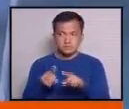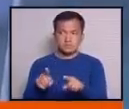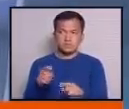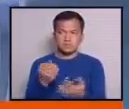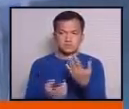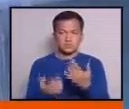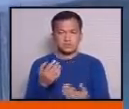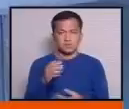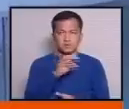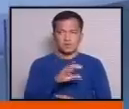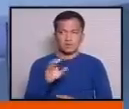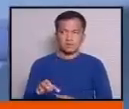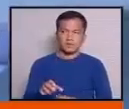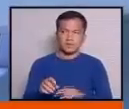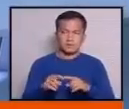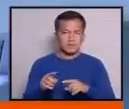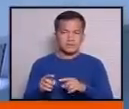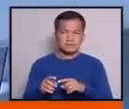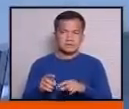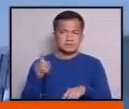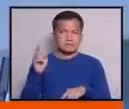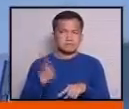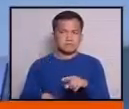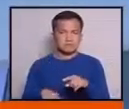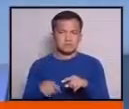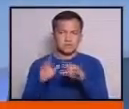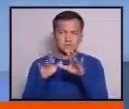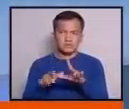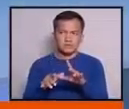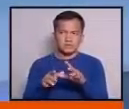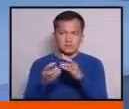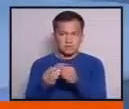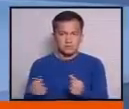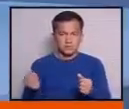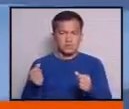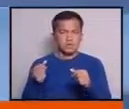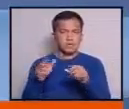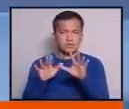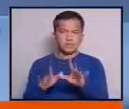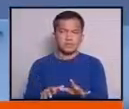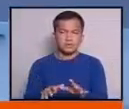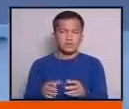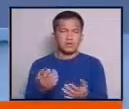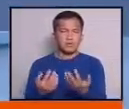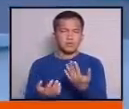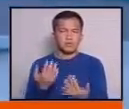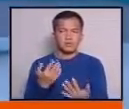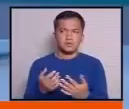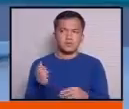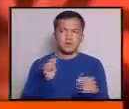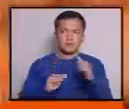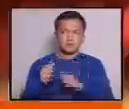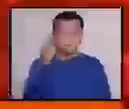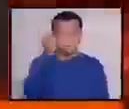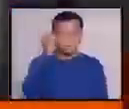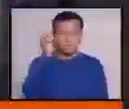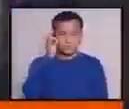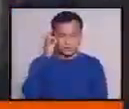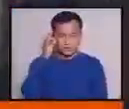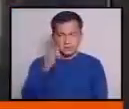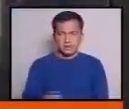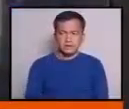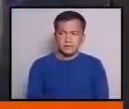ng sunog sa Caloocan. Pero hindi umubra ang ulan para mapula ang apoy. Umaaksyon si Dindo Flora.